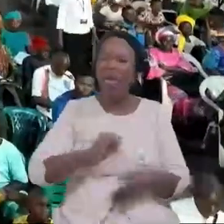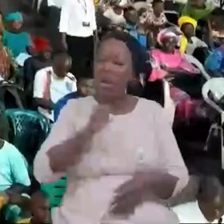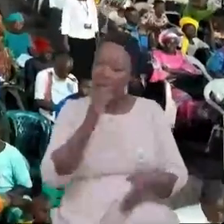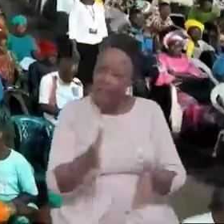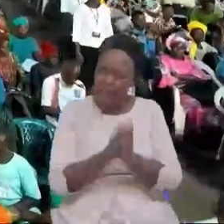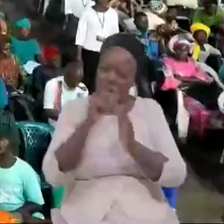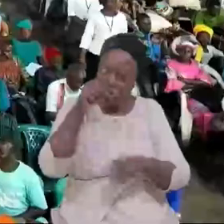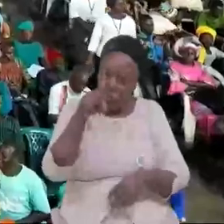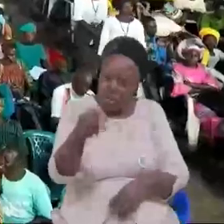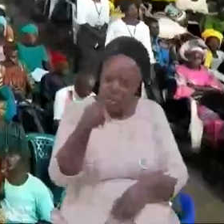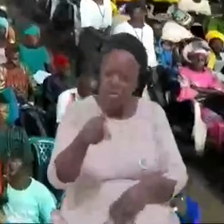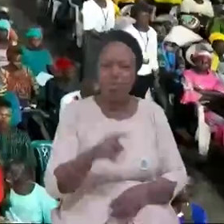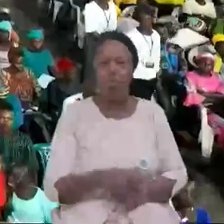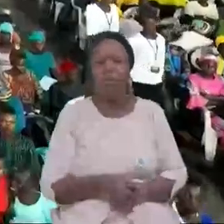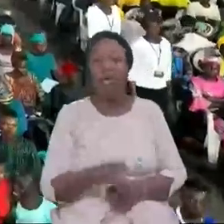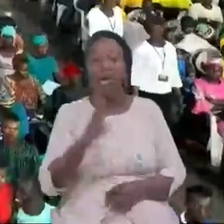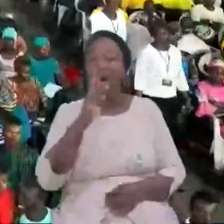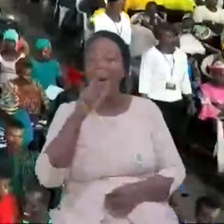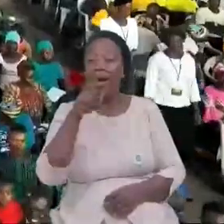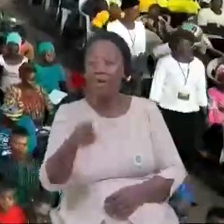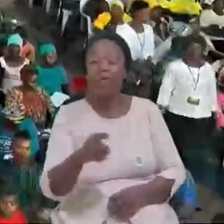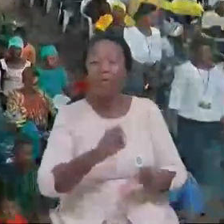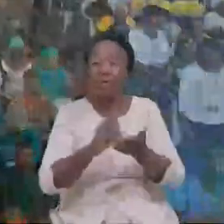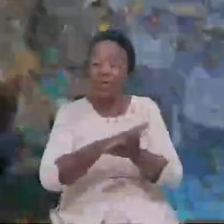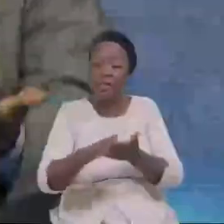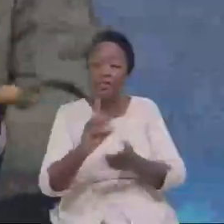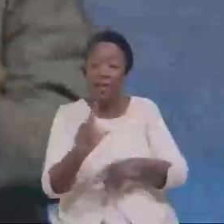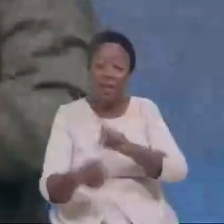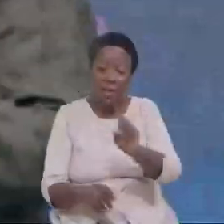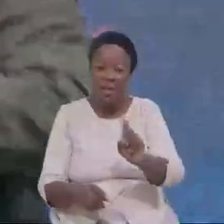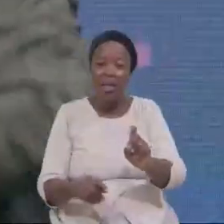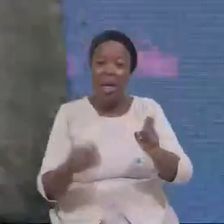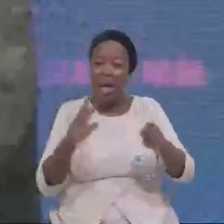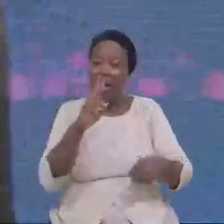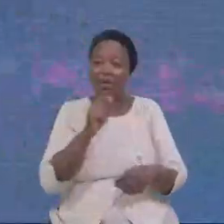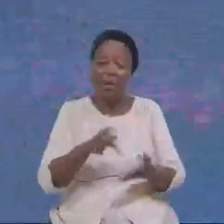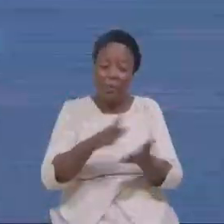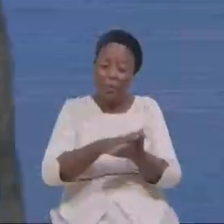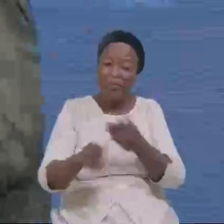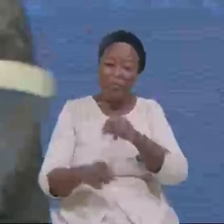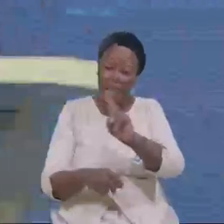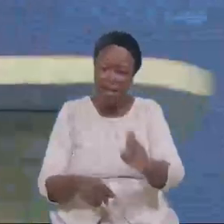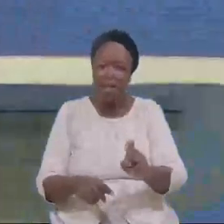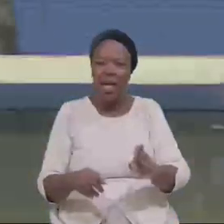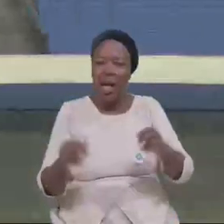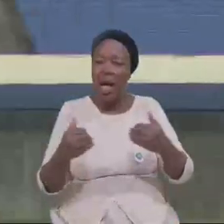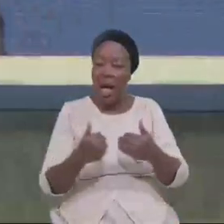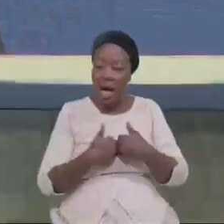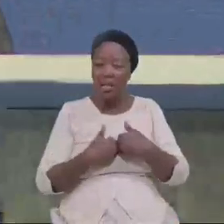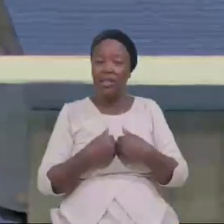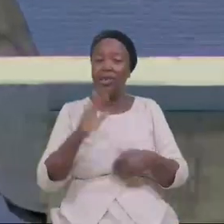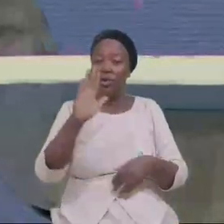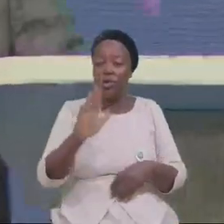demande, est-ce que toi tu es sanctifié? Est-ce que tu es purifié? Est-ce que ton cœur a